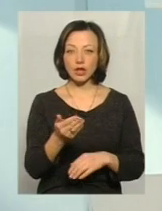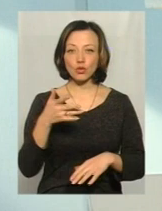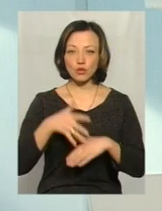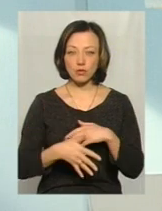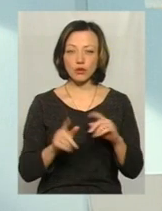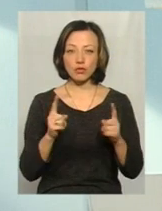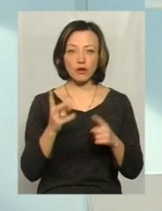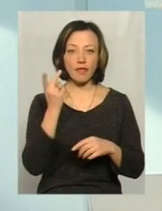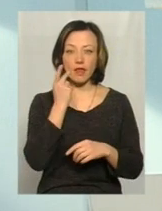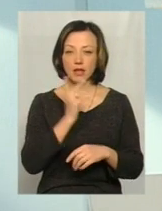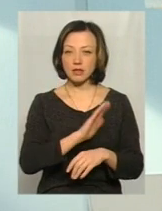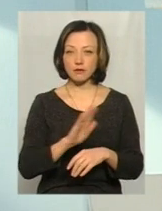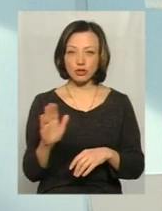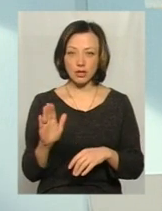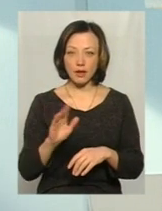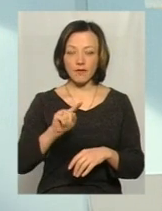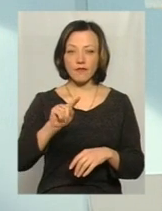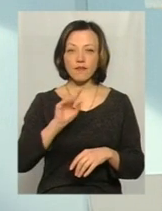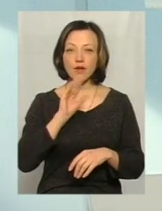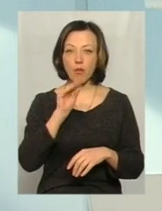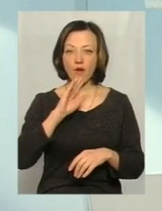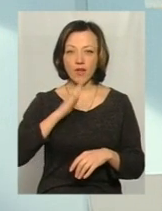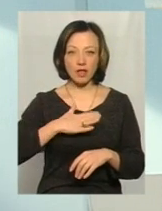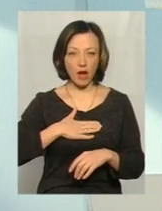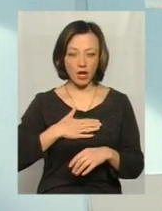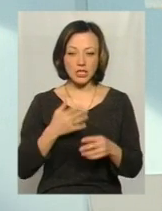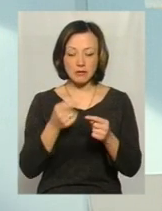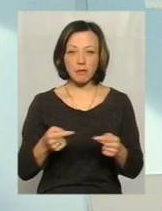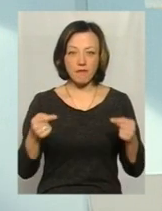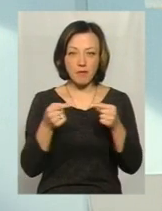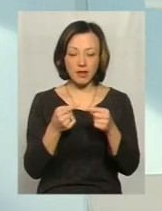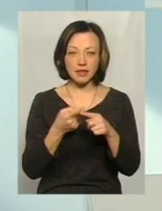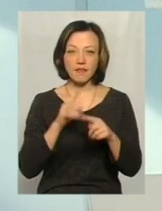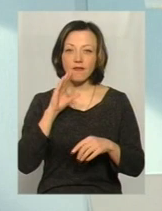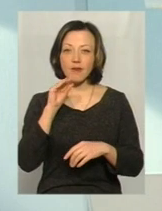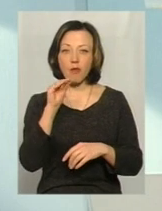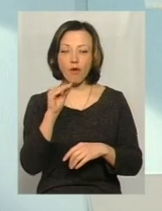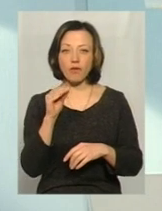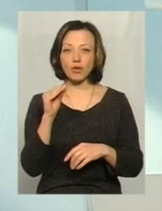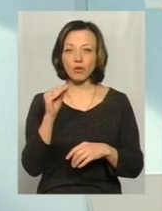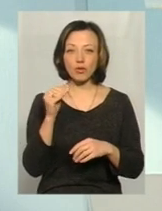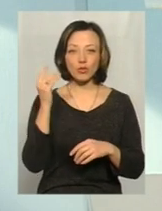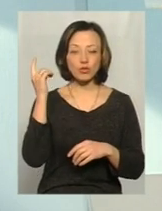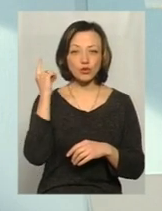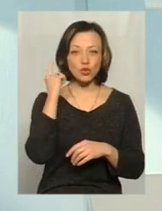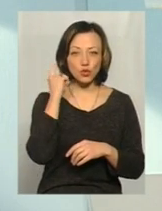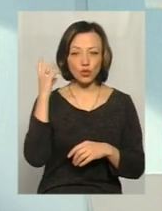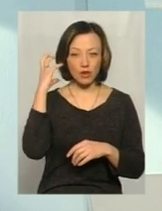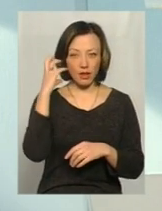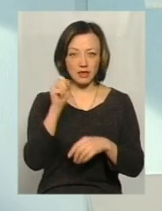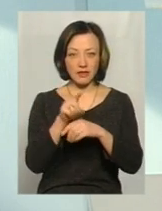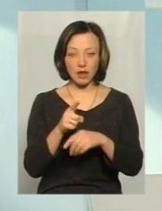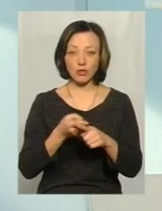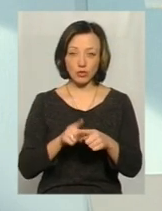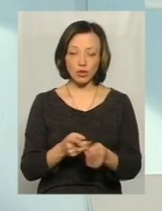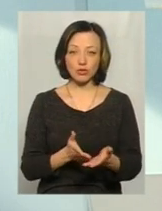розуміти, тому що не завжди вимова наша співпадає з цією вимовою, яку вони прослуховують. Тому